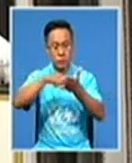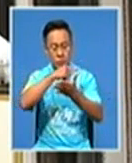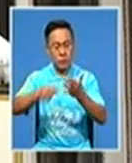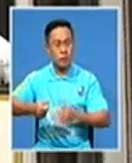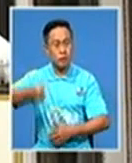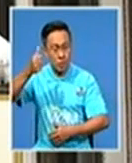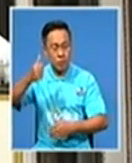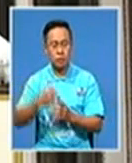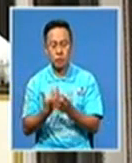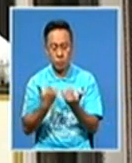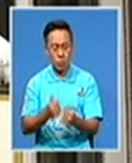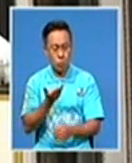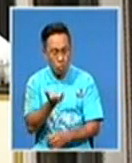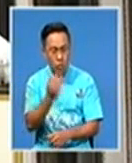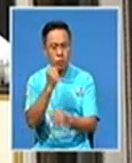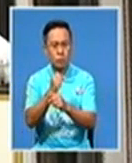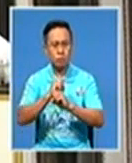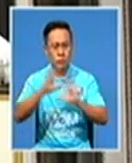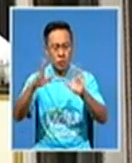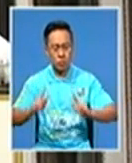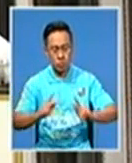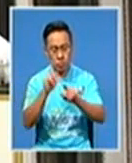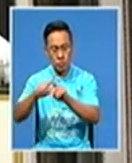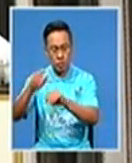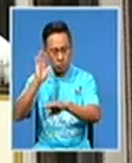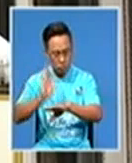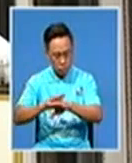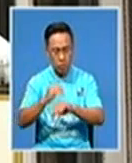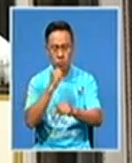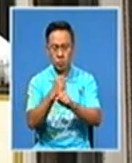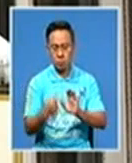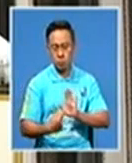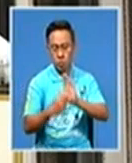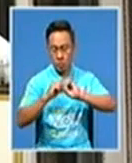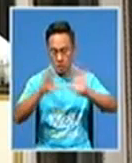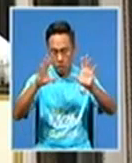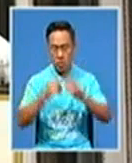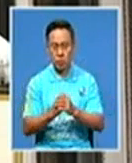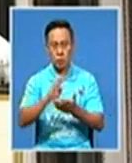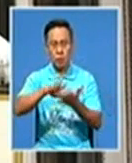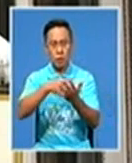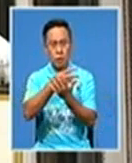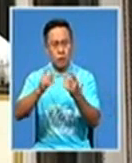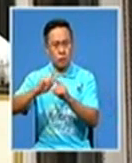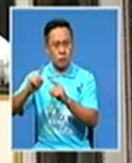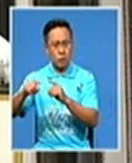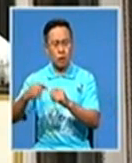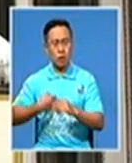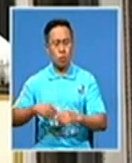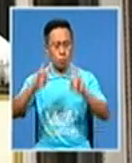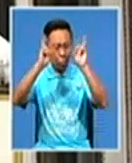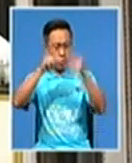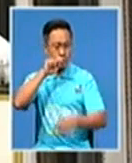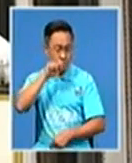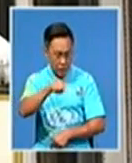มขอเร่งรัดนะครับขอให้แสดงผลงานให้เป็นที่ประจักษ์นะครับว่าจะต้องเราได้กำหนดอะไรโจทย์ไป